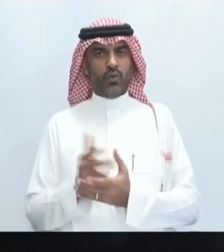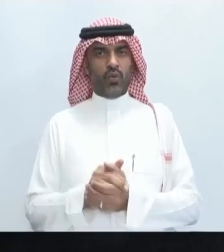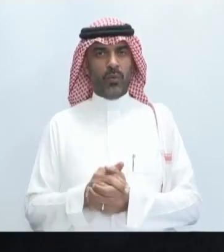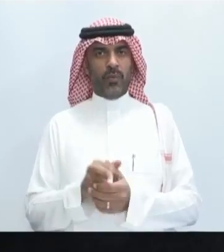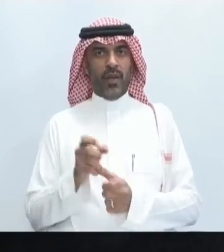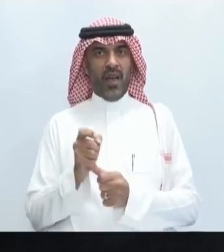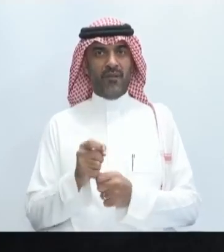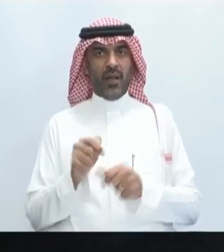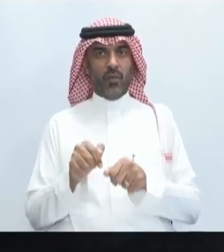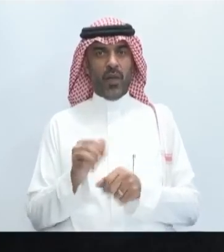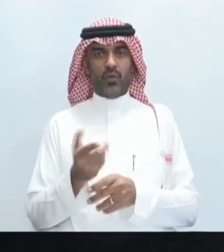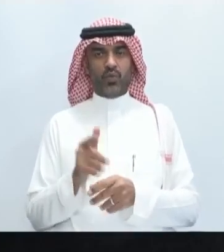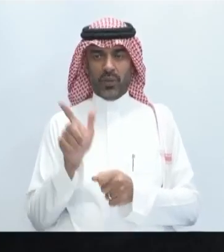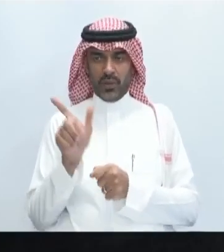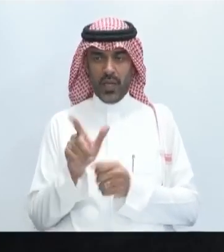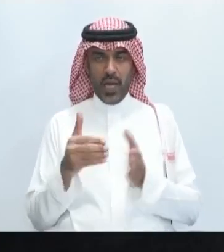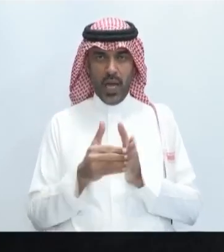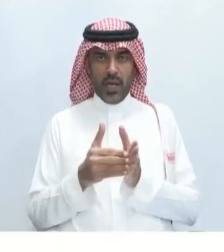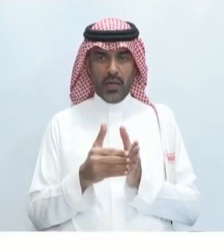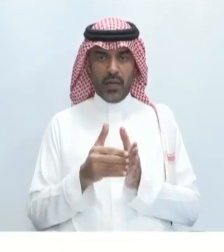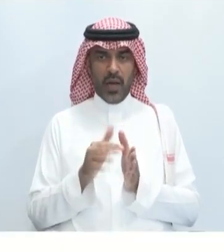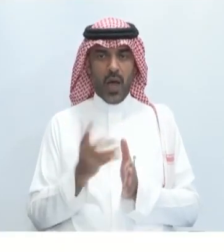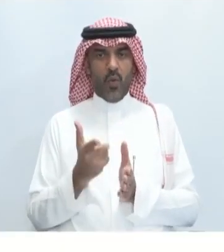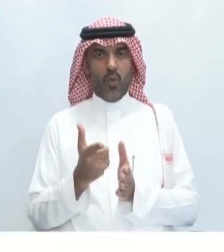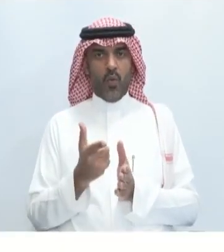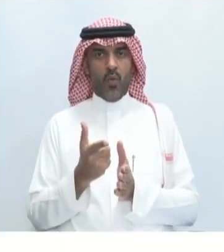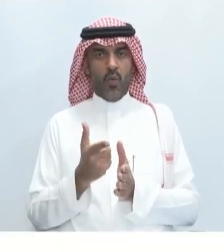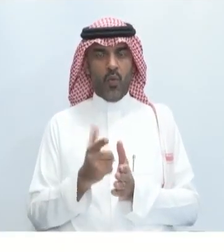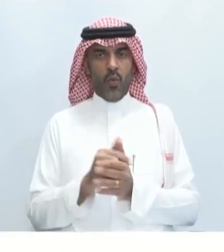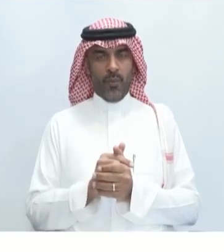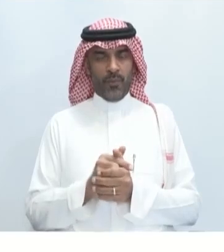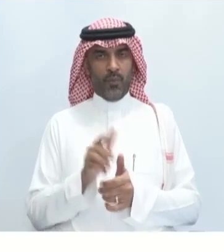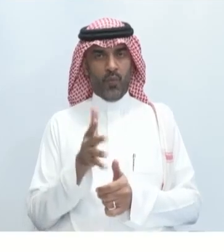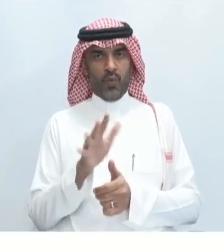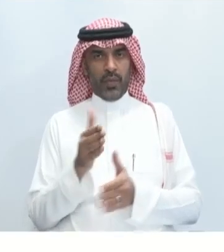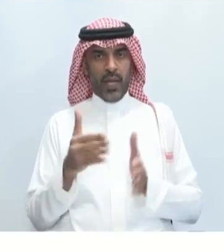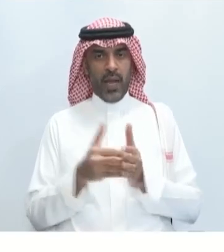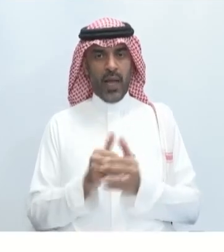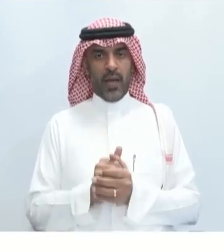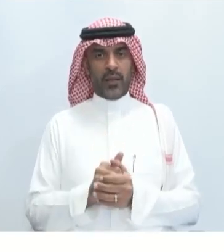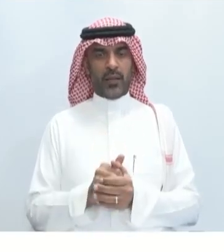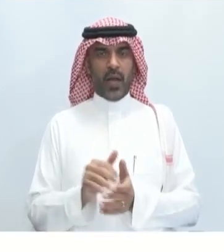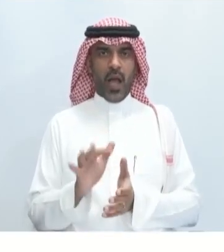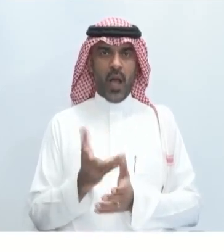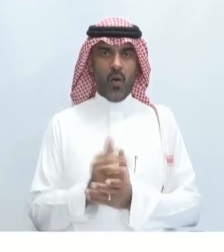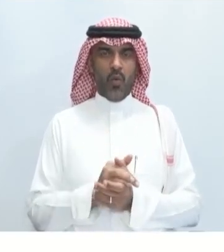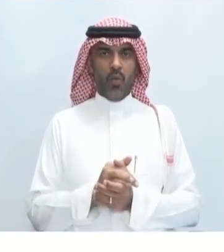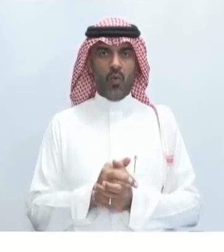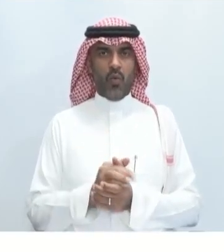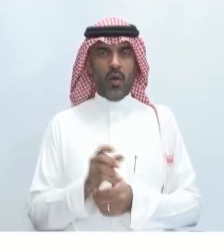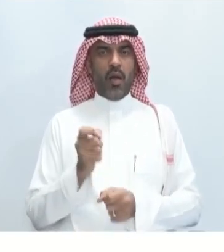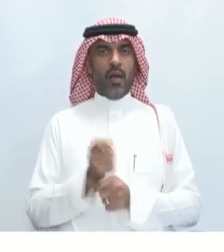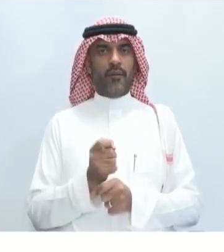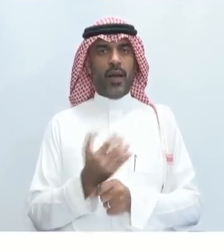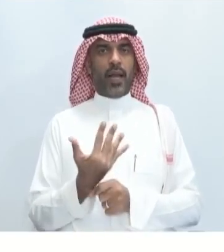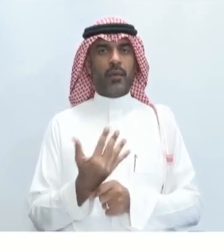هل هو صحيح الاخر ام معتل الاخر ام هو من